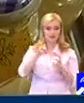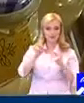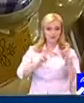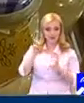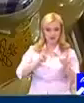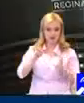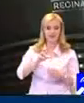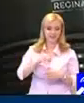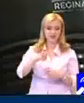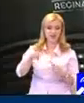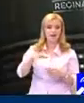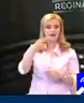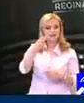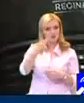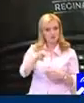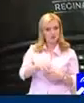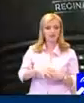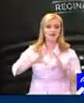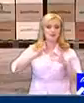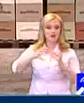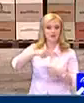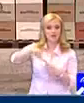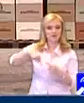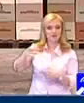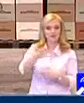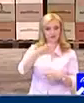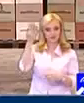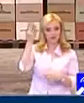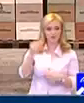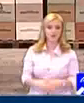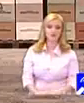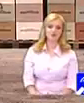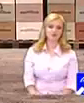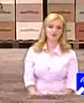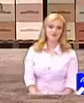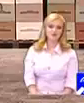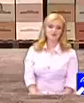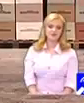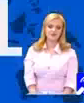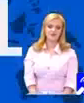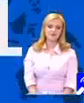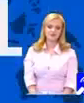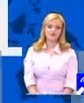2015-2019. Proiectul își propune să îmbunătățească mediul de afaceri din Republica Moldova.